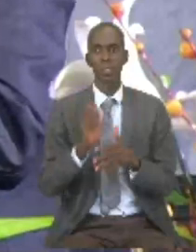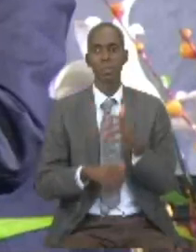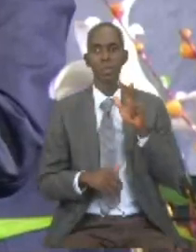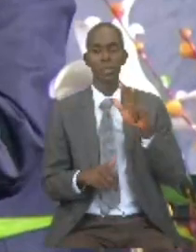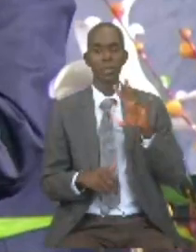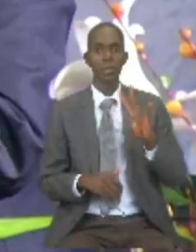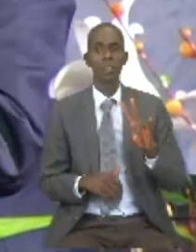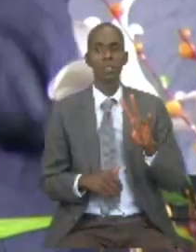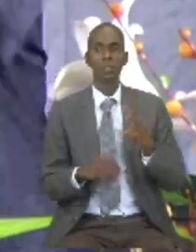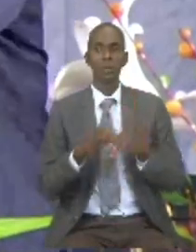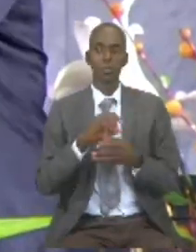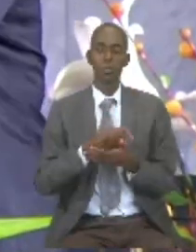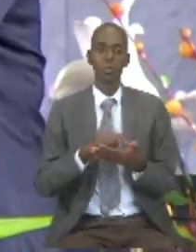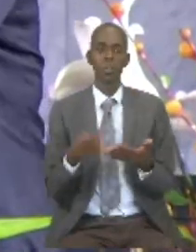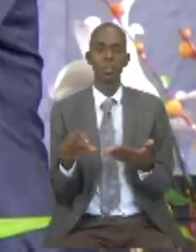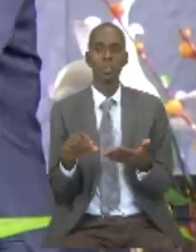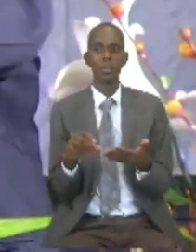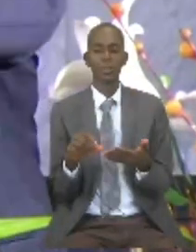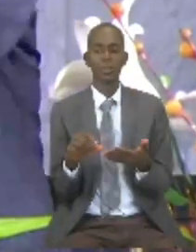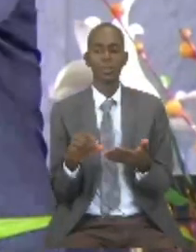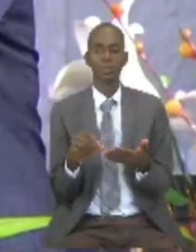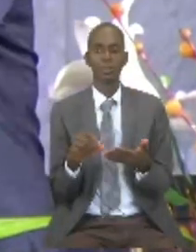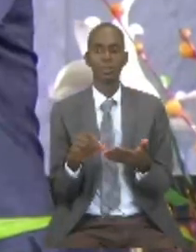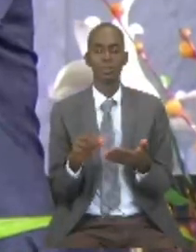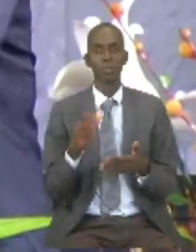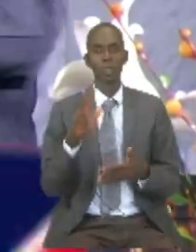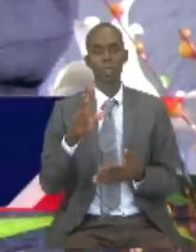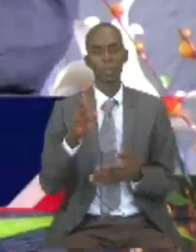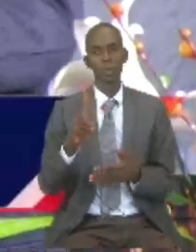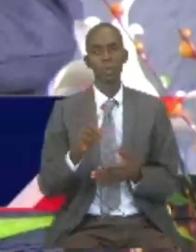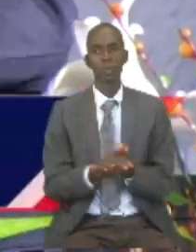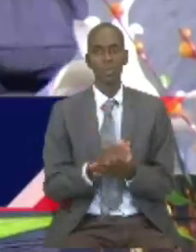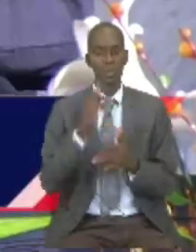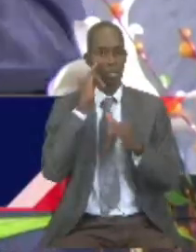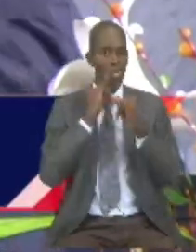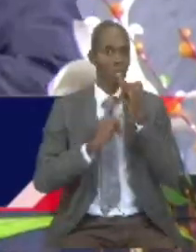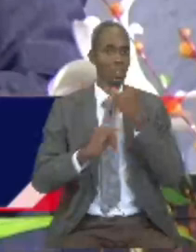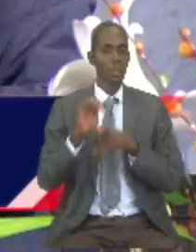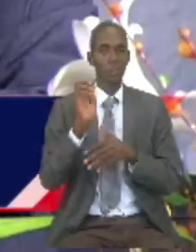Ésaïe 37. Je lis le verset